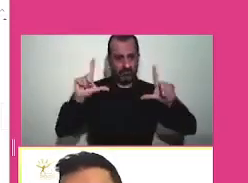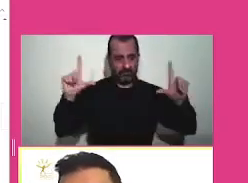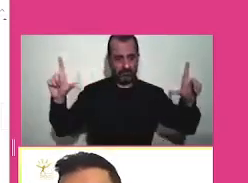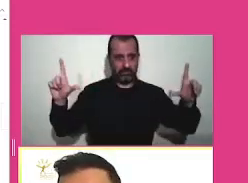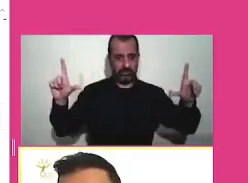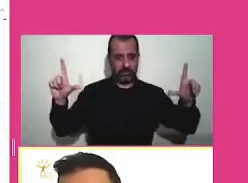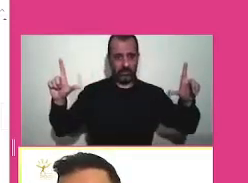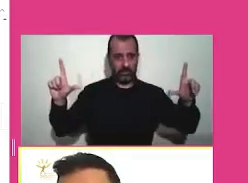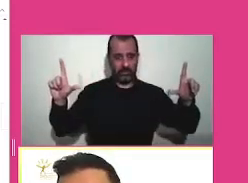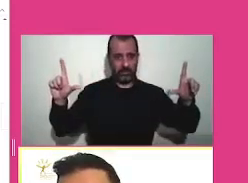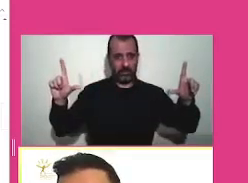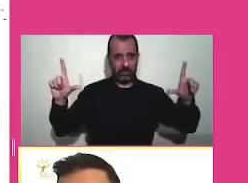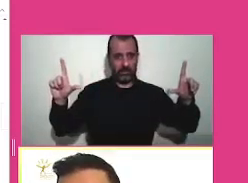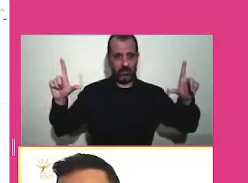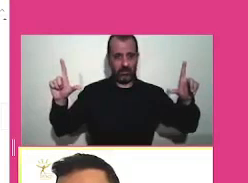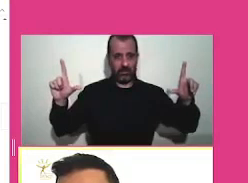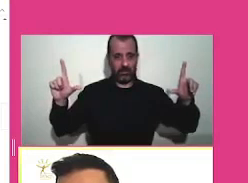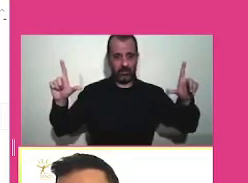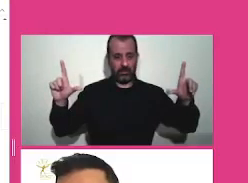σε...